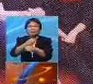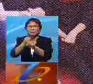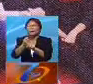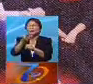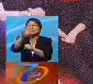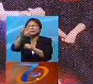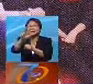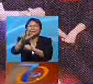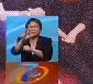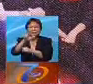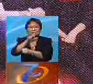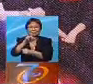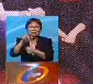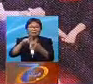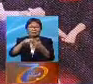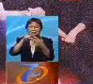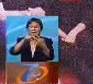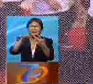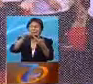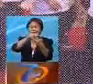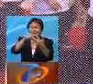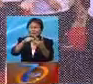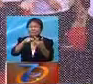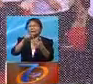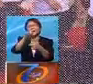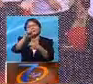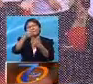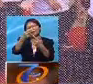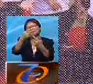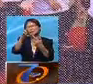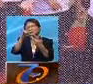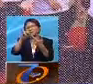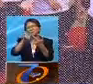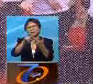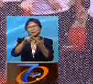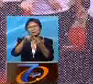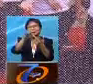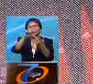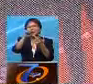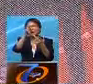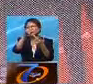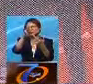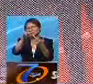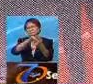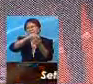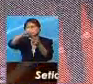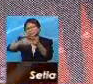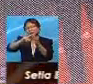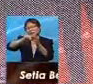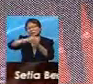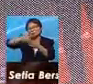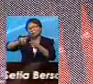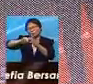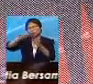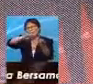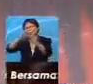tiga anak muda, Azrul Helmi Hafiz, Muhammad Hazrin Johari dan Muhammad Azrin Zainuddin yang telah memulakan